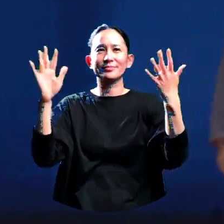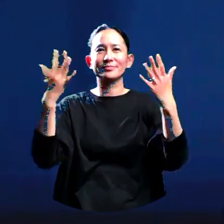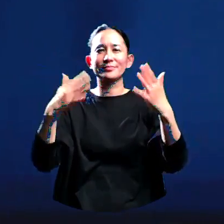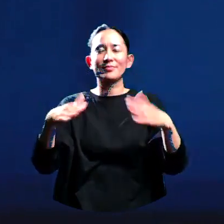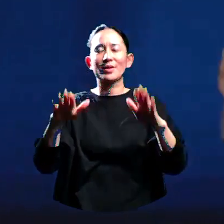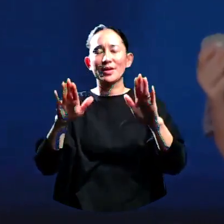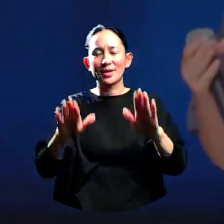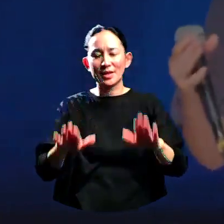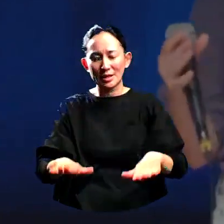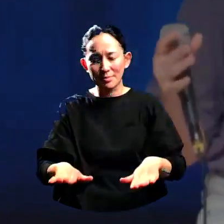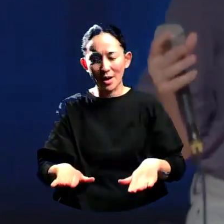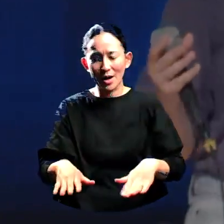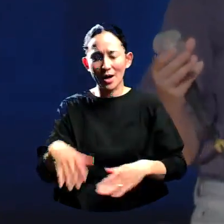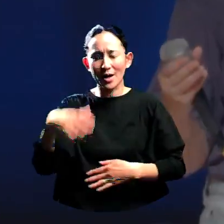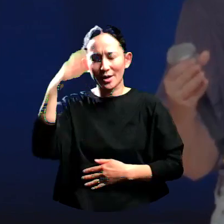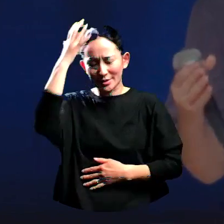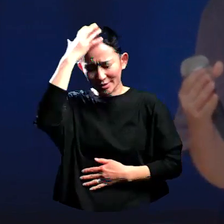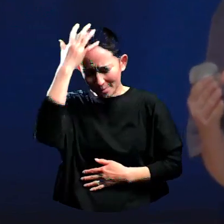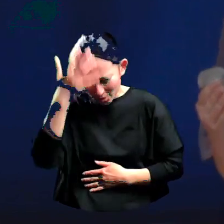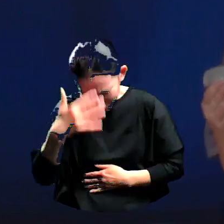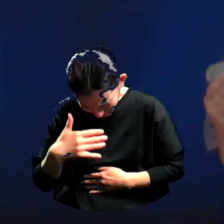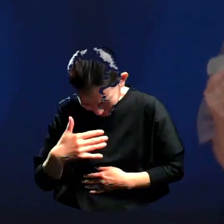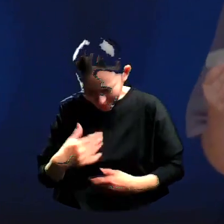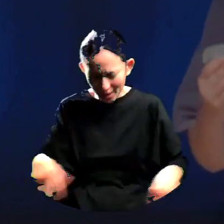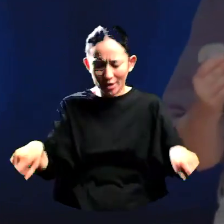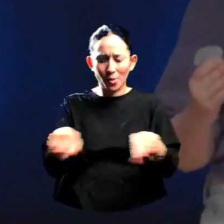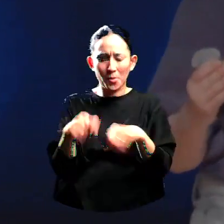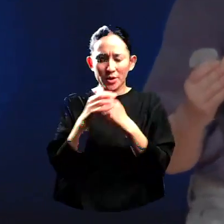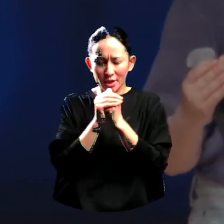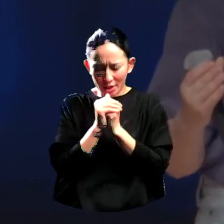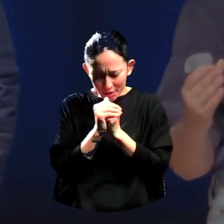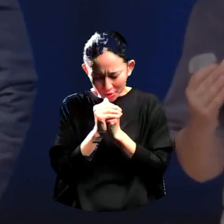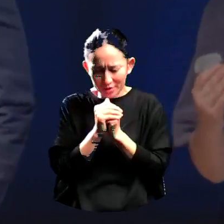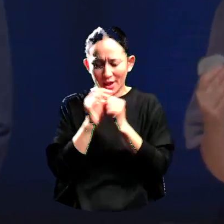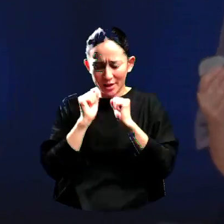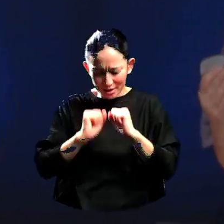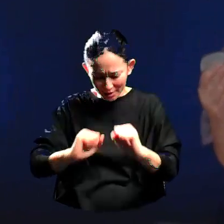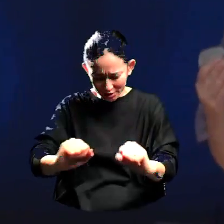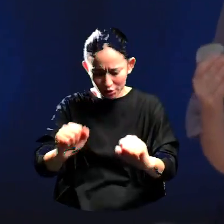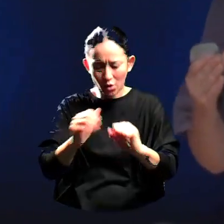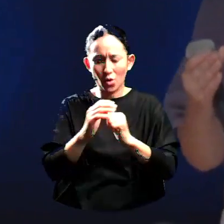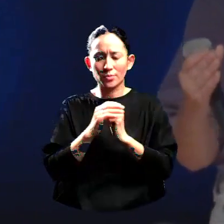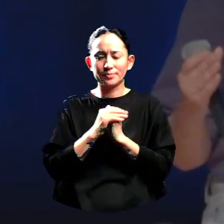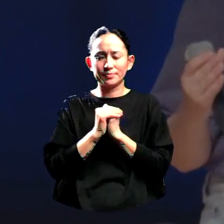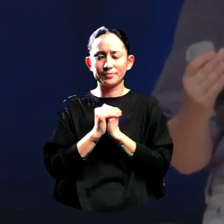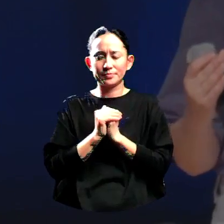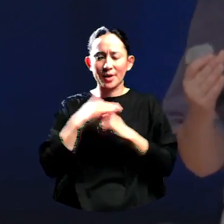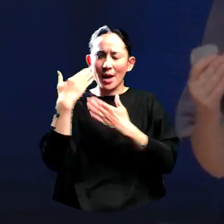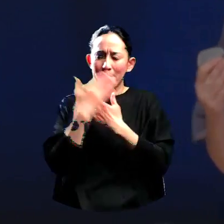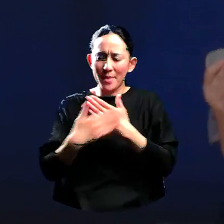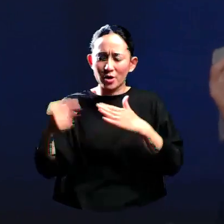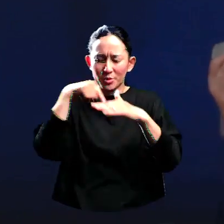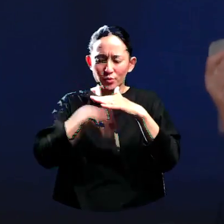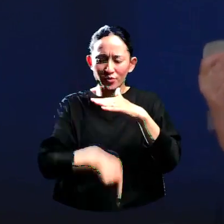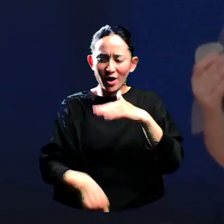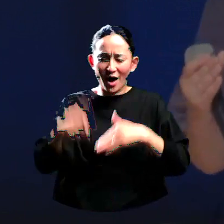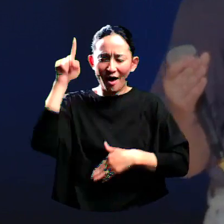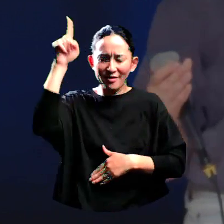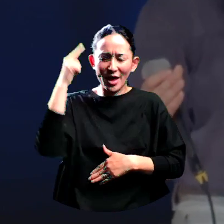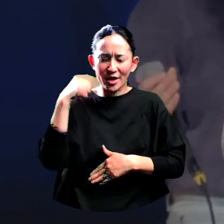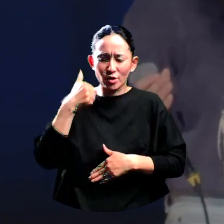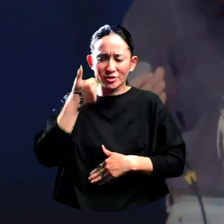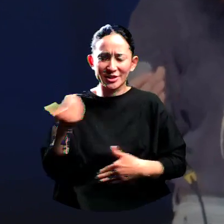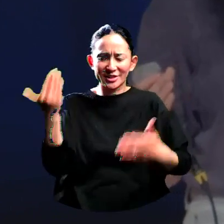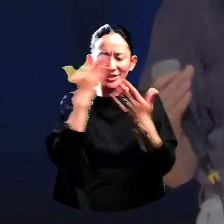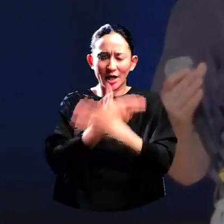閉じて頭を垂れて共にお祈りをしましょう。 Let us bow our heads in prayer. 恵み深い天の父なる神